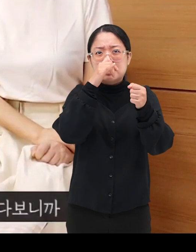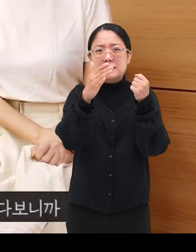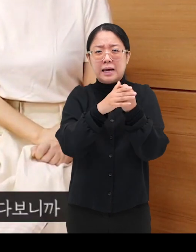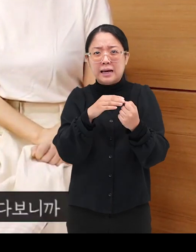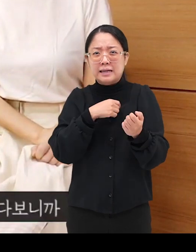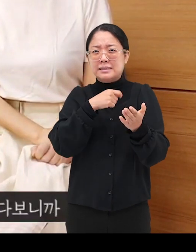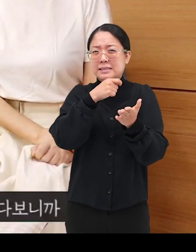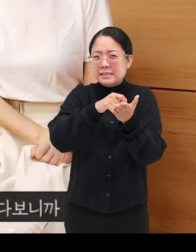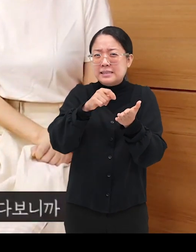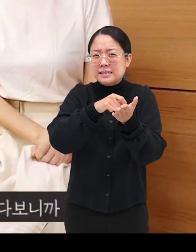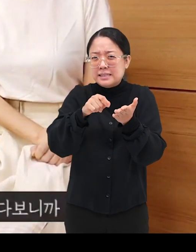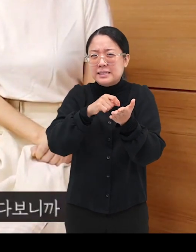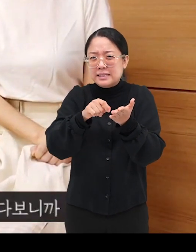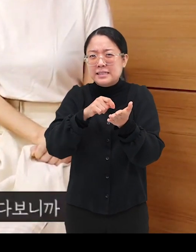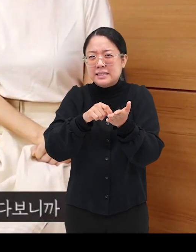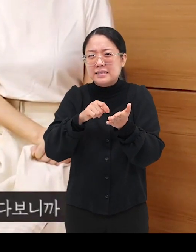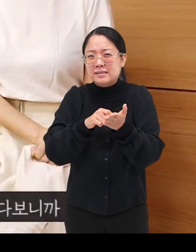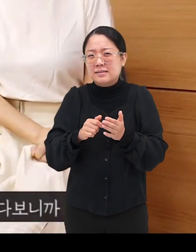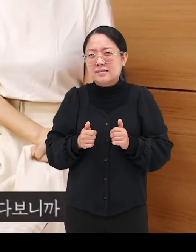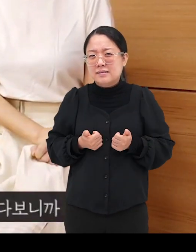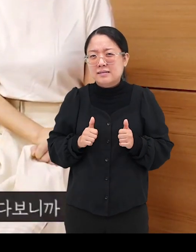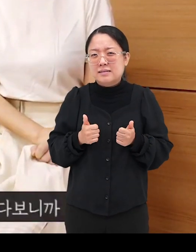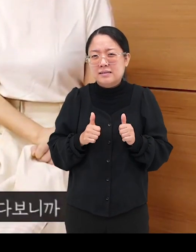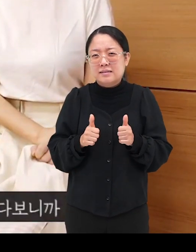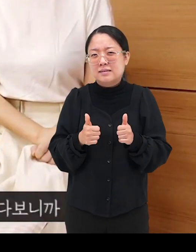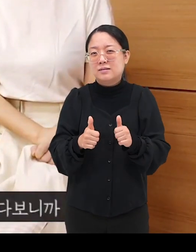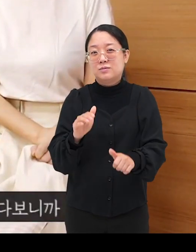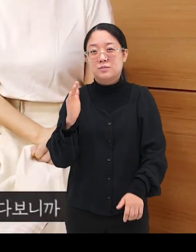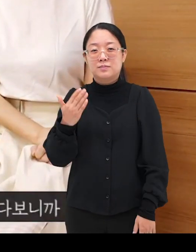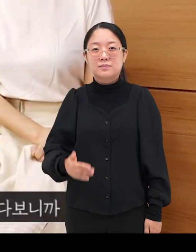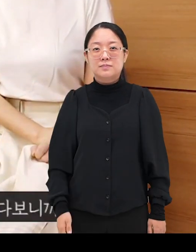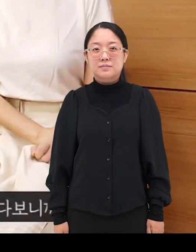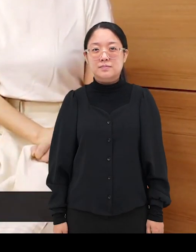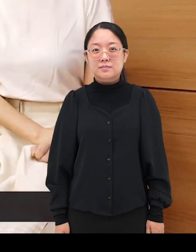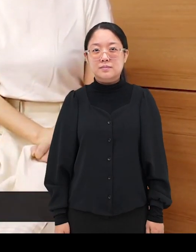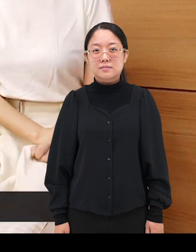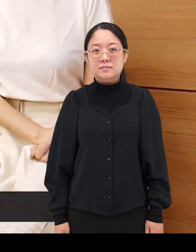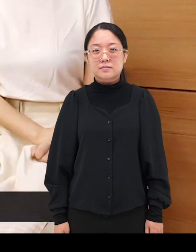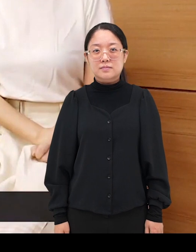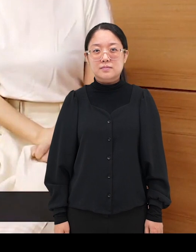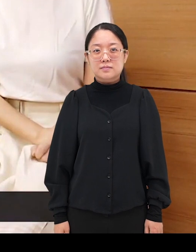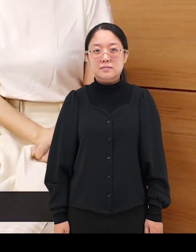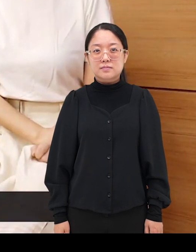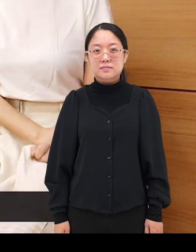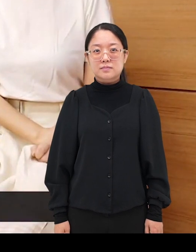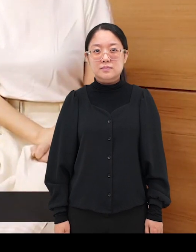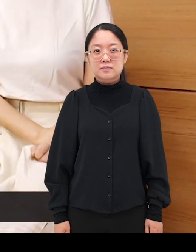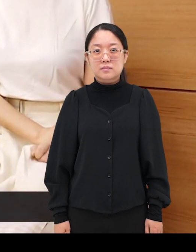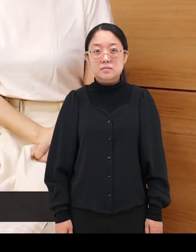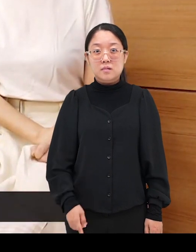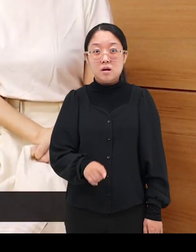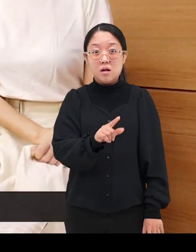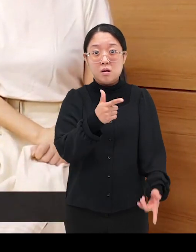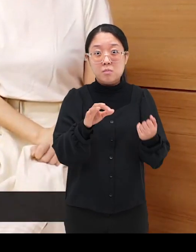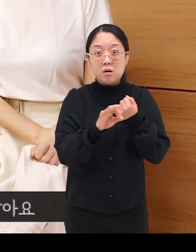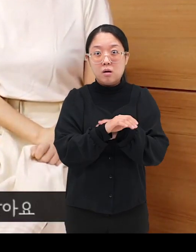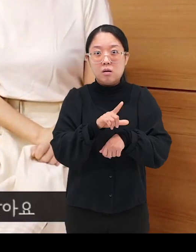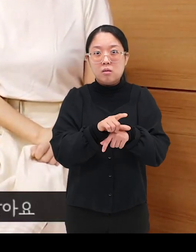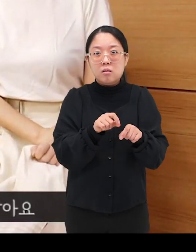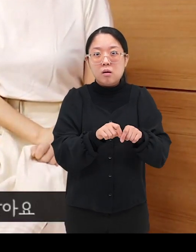그래도 기한을 두고 목표가 있는 또 글쓰기를 하다 보니까 또 정진하게 되더라고요.